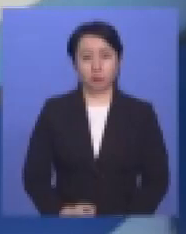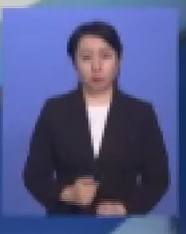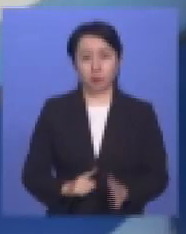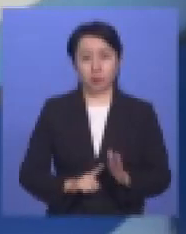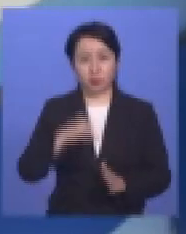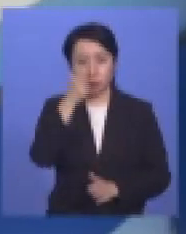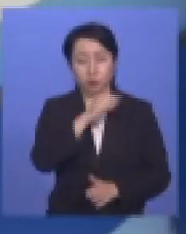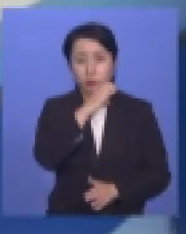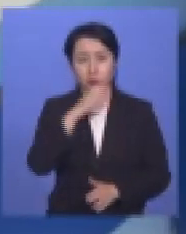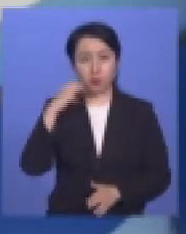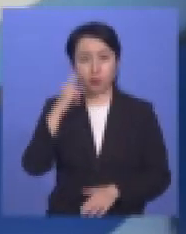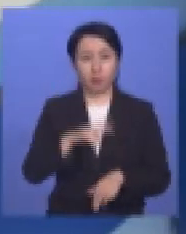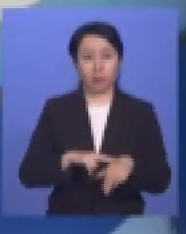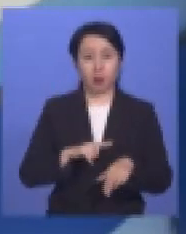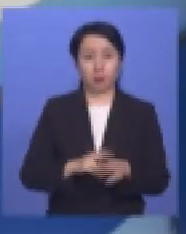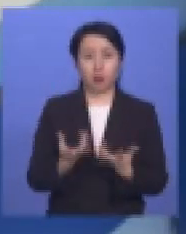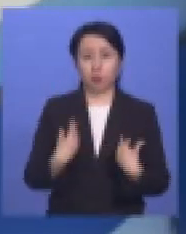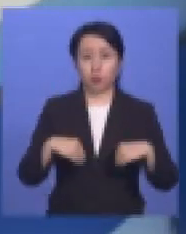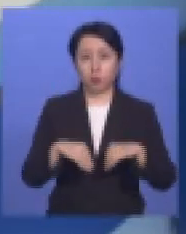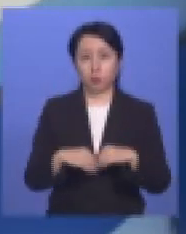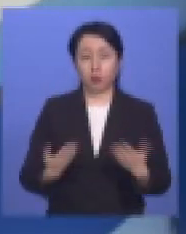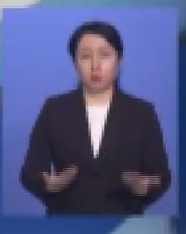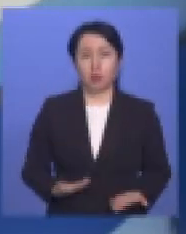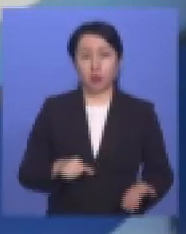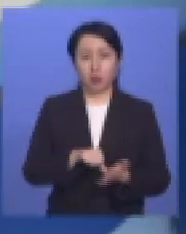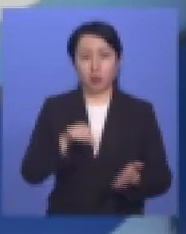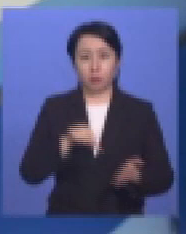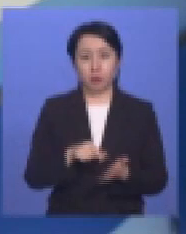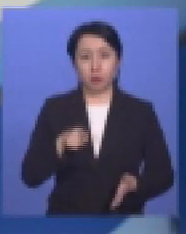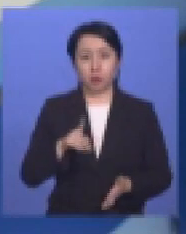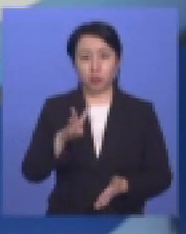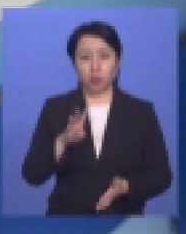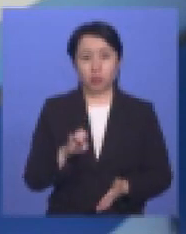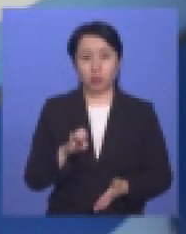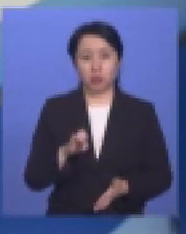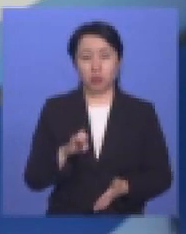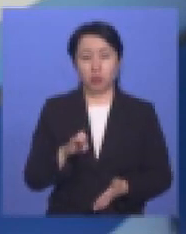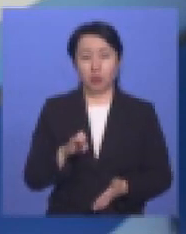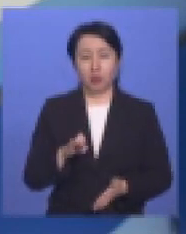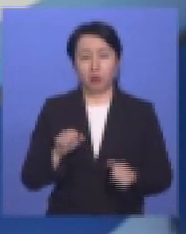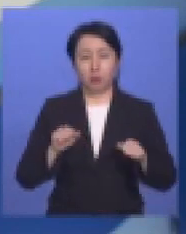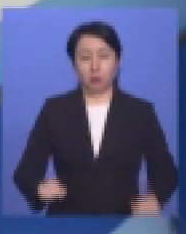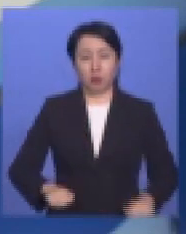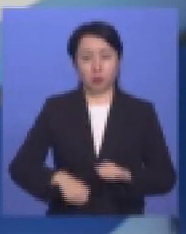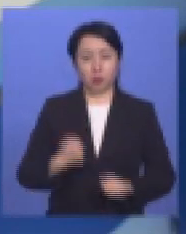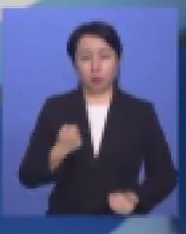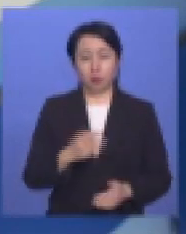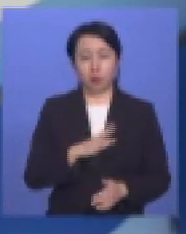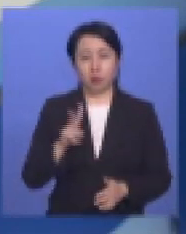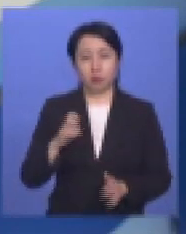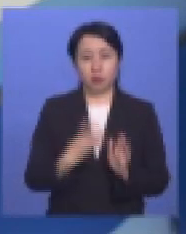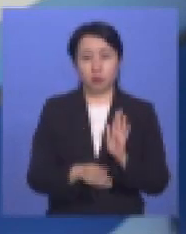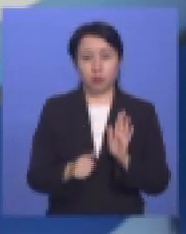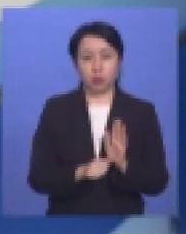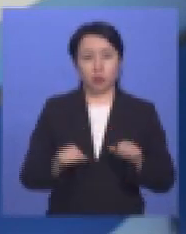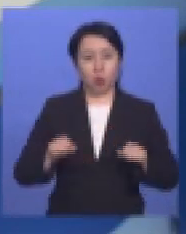Жыл басынан солтүстік қазақстандық полицейлер отбасы тұрмыстық қатынастар саласында 1400-дей әкімшілік құқық бұзушылықты анықтады.